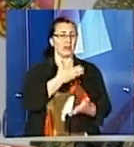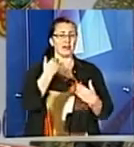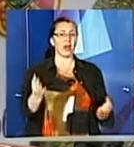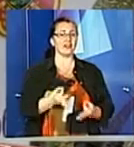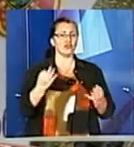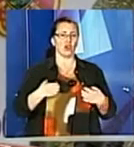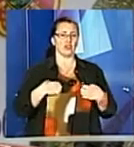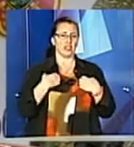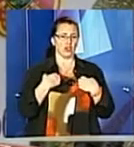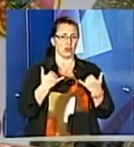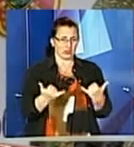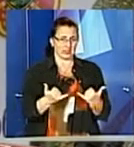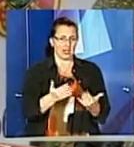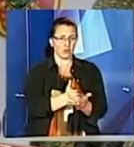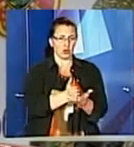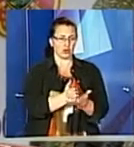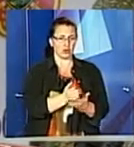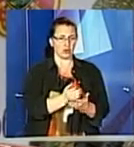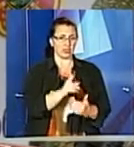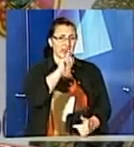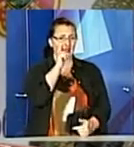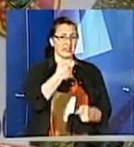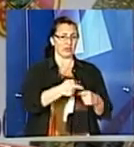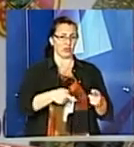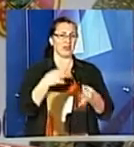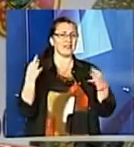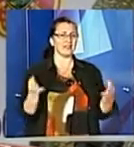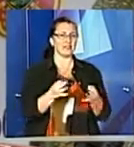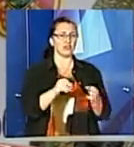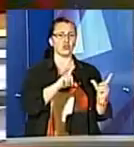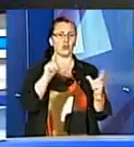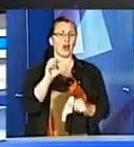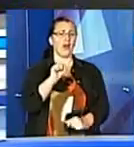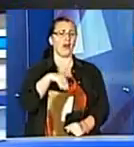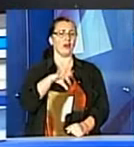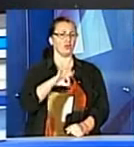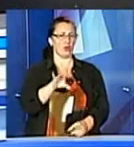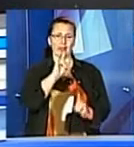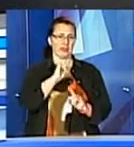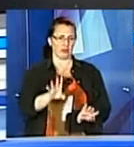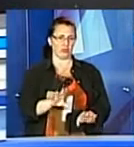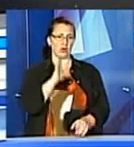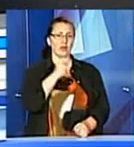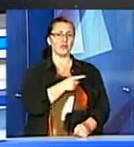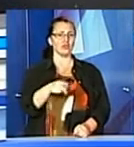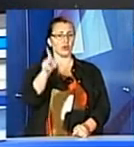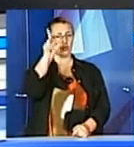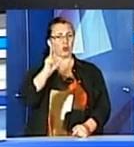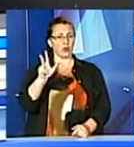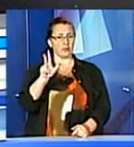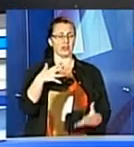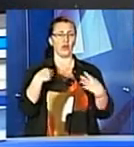зараз відслужити півтора року. Ніхто в зону АТО з них не поїде. Впродовж 3 місяців у